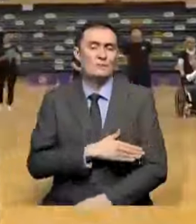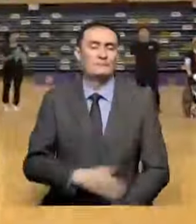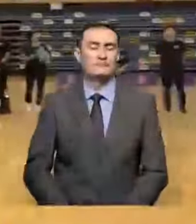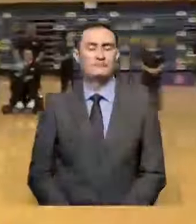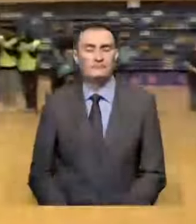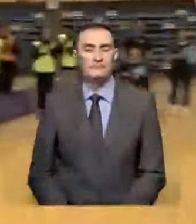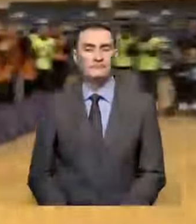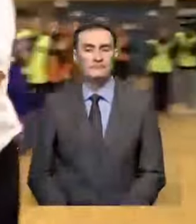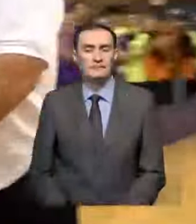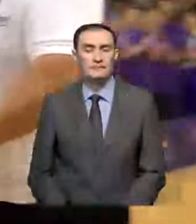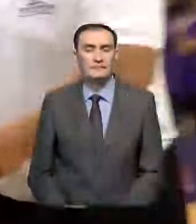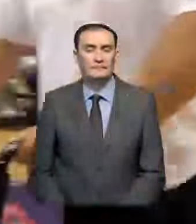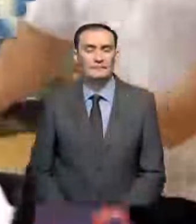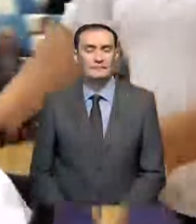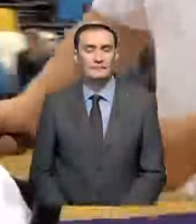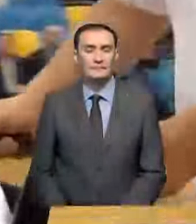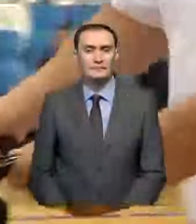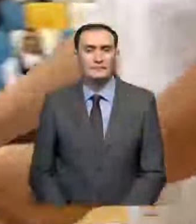Бахрейне